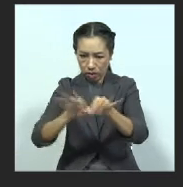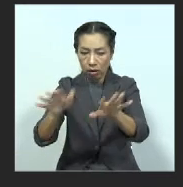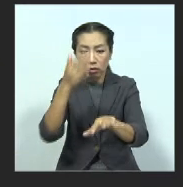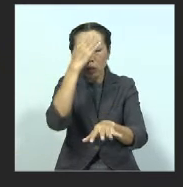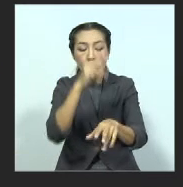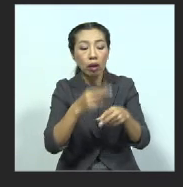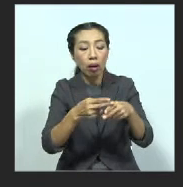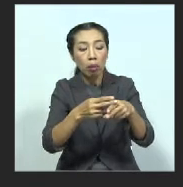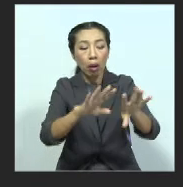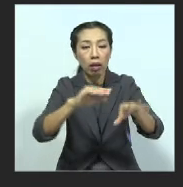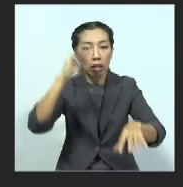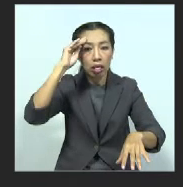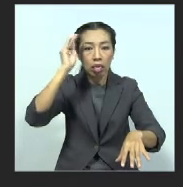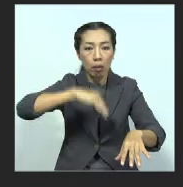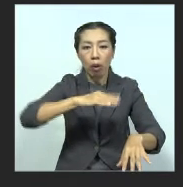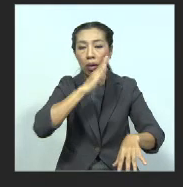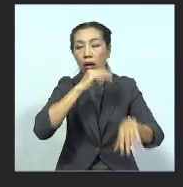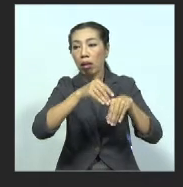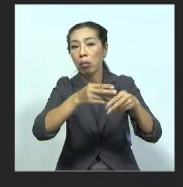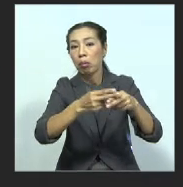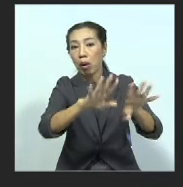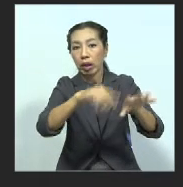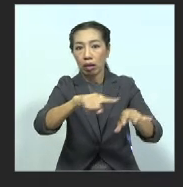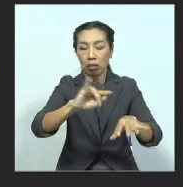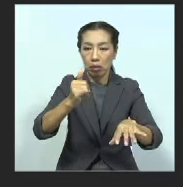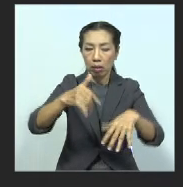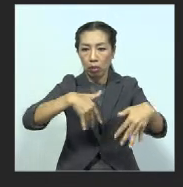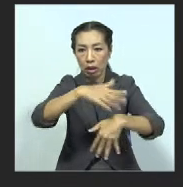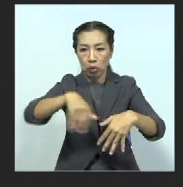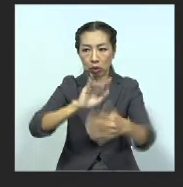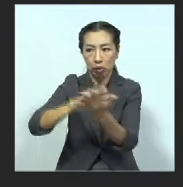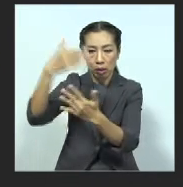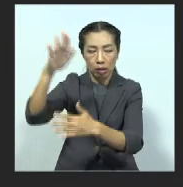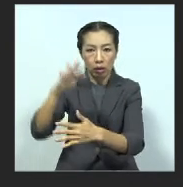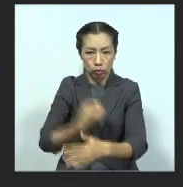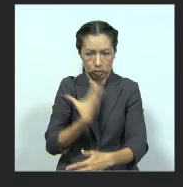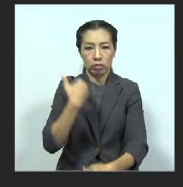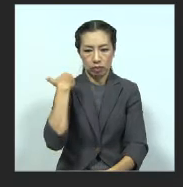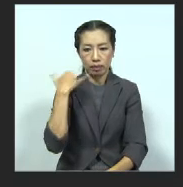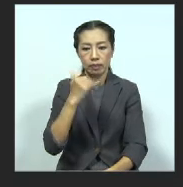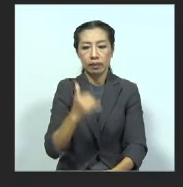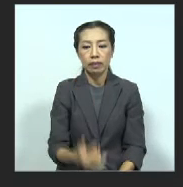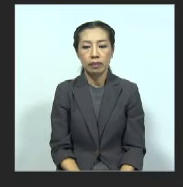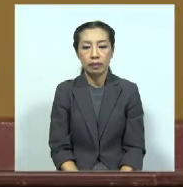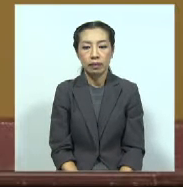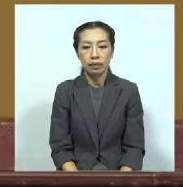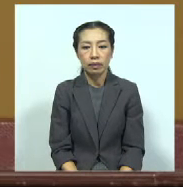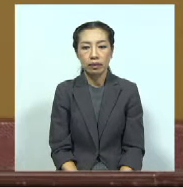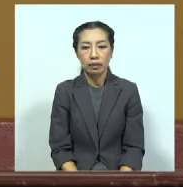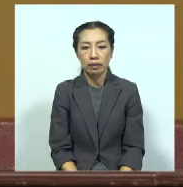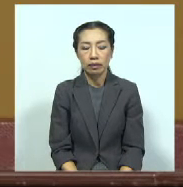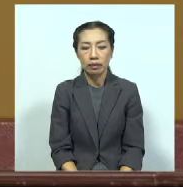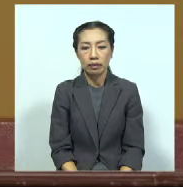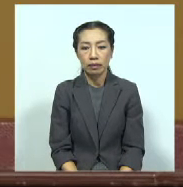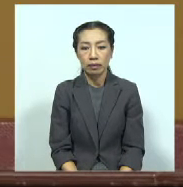การบิดเบือนเนี่ยเกิดขึ้นจะทำให้ประชาชนและต่างประเทศเกิดความตื่นตระหนกขึ้นนะคะพลเอกขออภัยค่ะพลโ